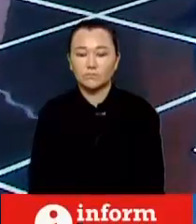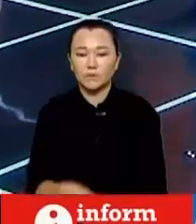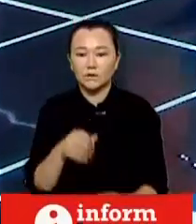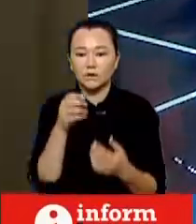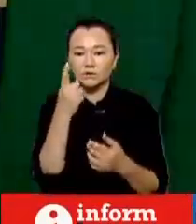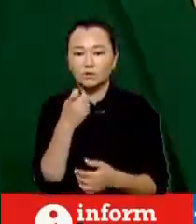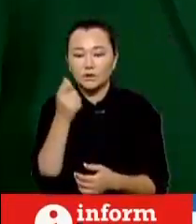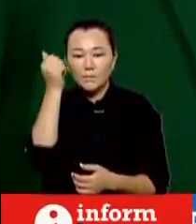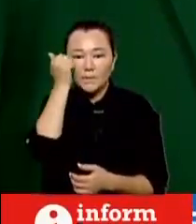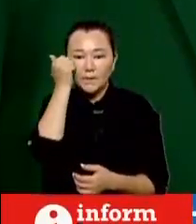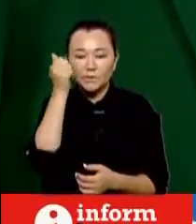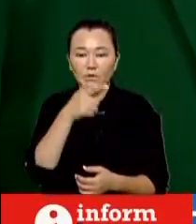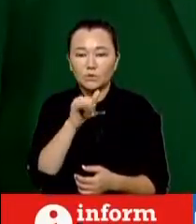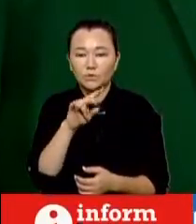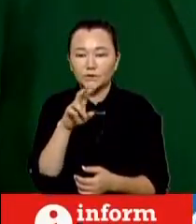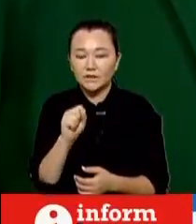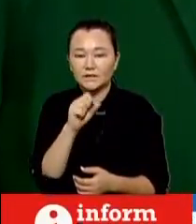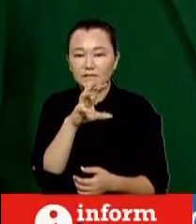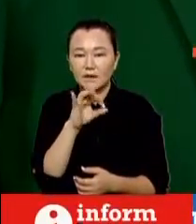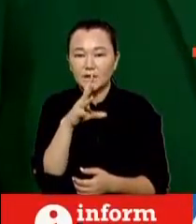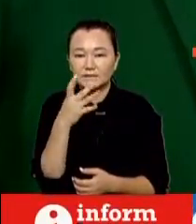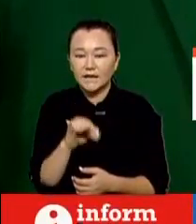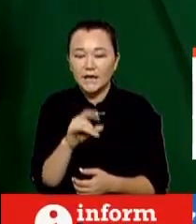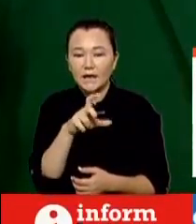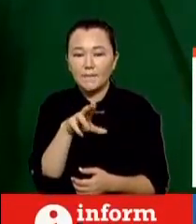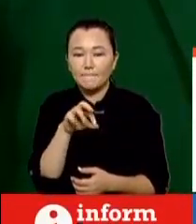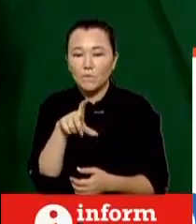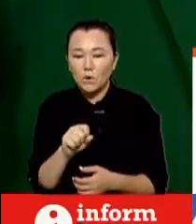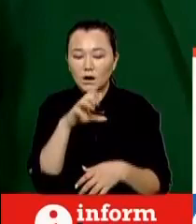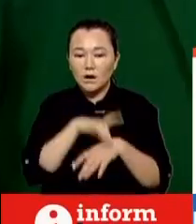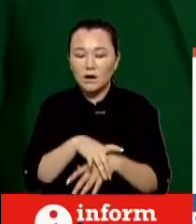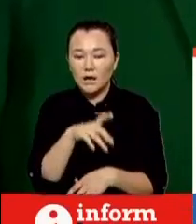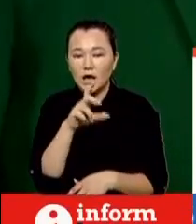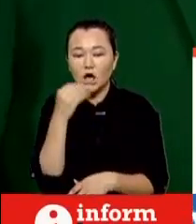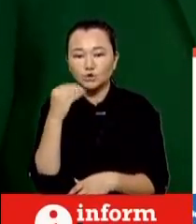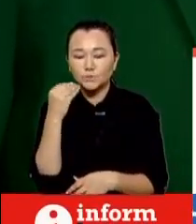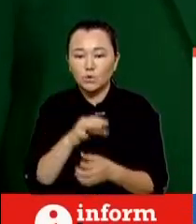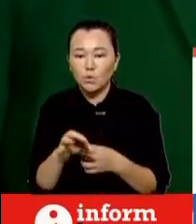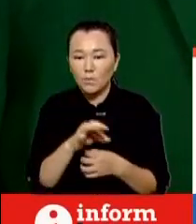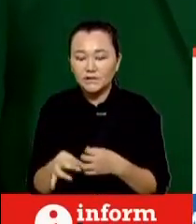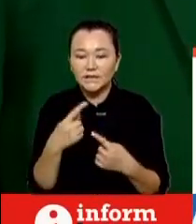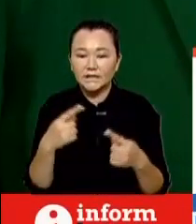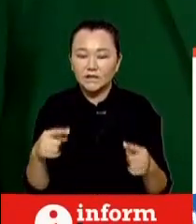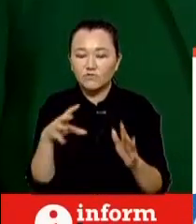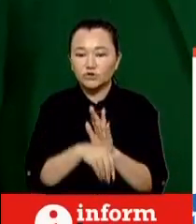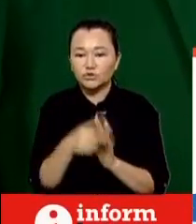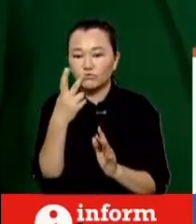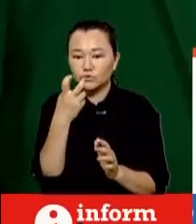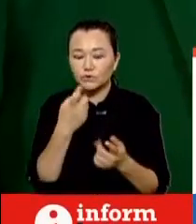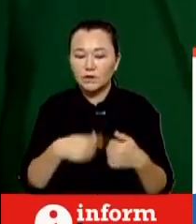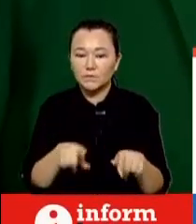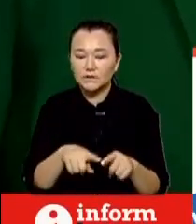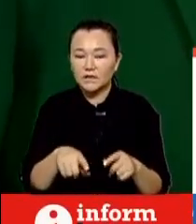сотни памятников гунна сарматской эпохи обнаружена в Актюбинской области Некоторые из них состоят из 200 объектов